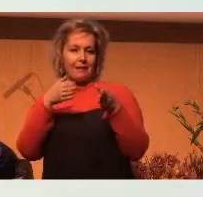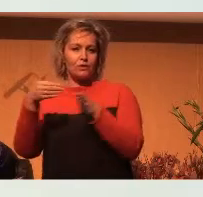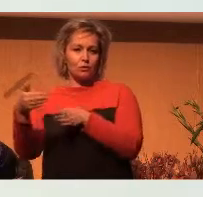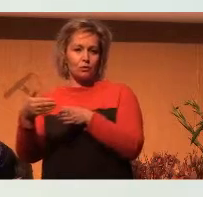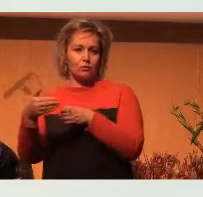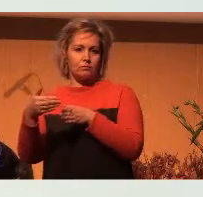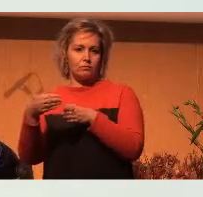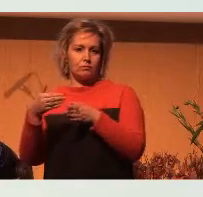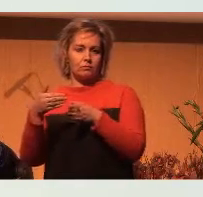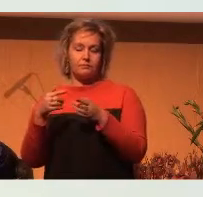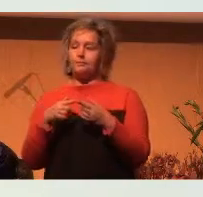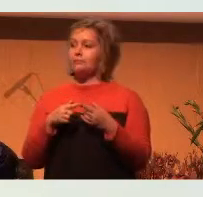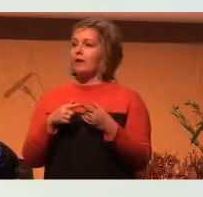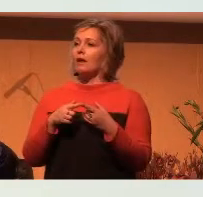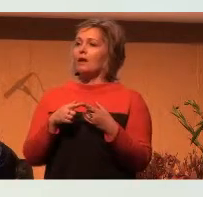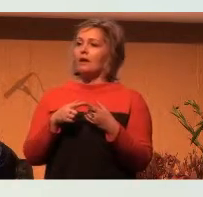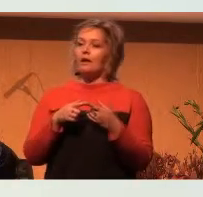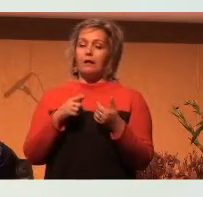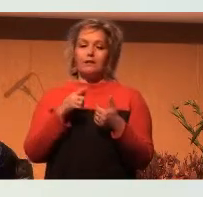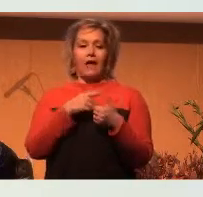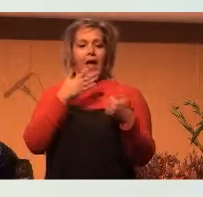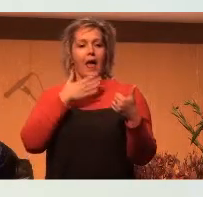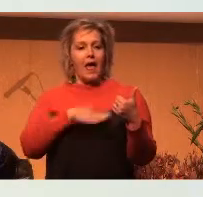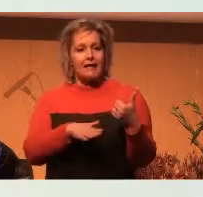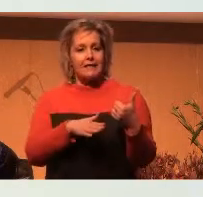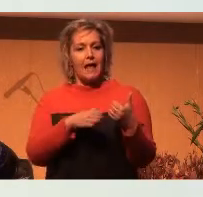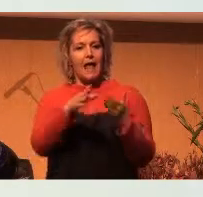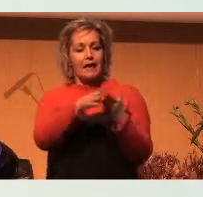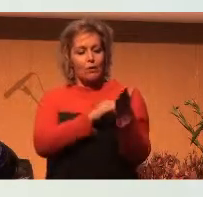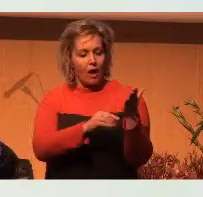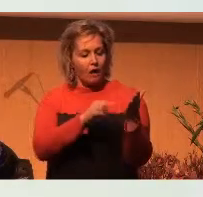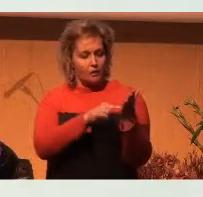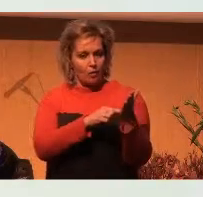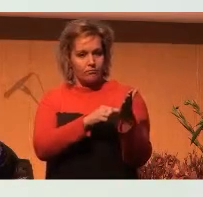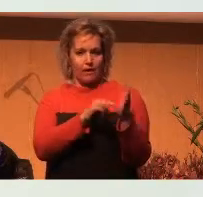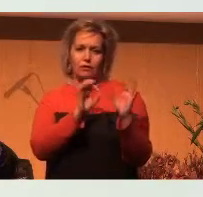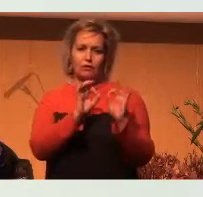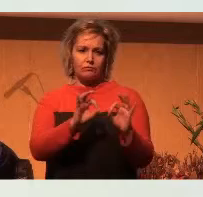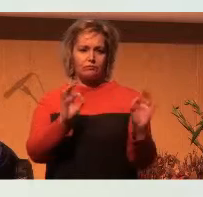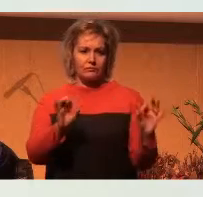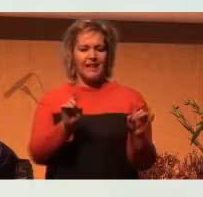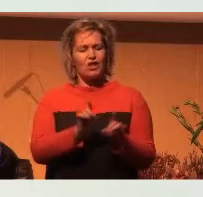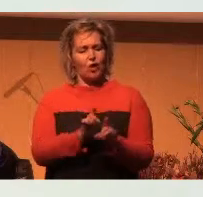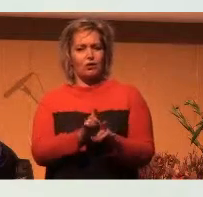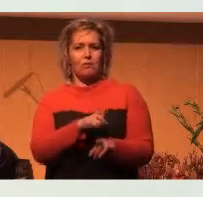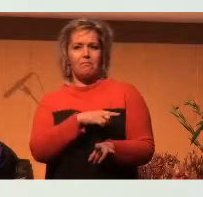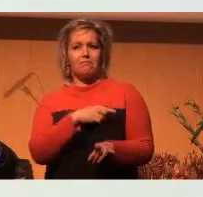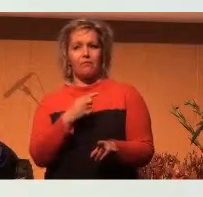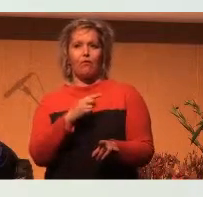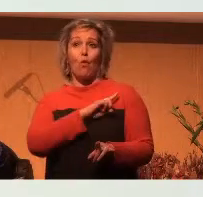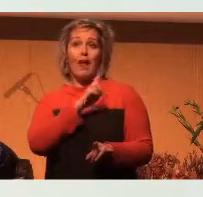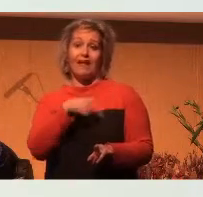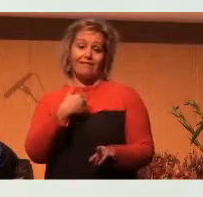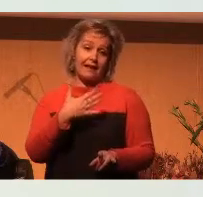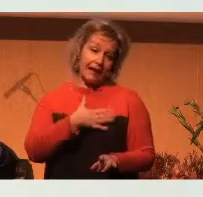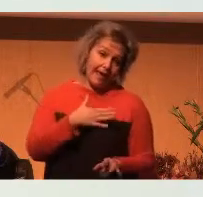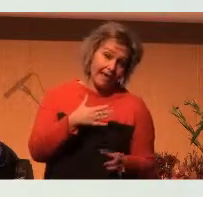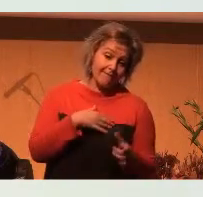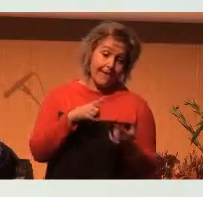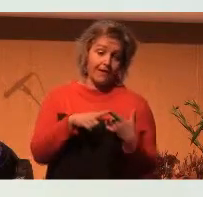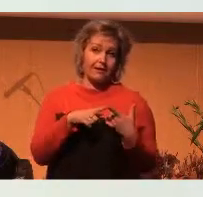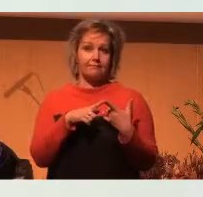hvor godt vi presterer. Det er helseresultater som er helt opplagt. Det er slike ting som hvor lenge vi lever, og